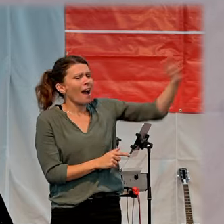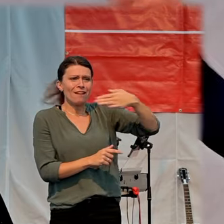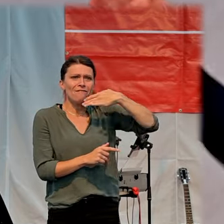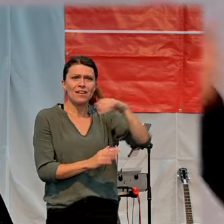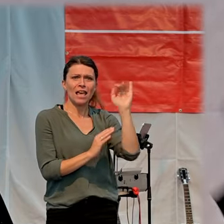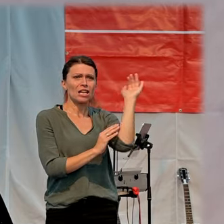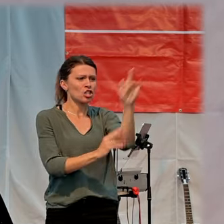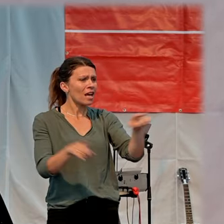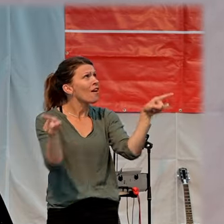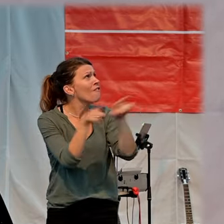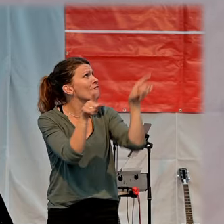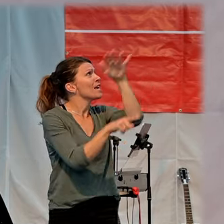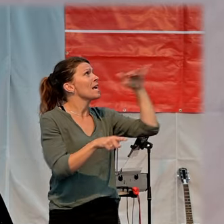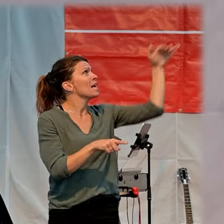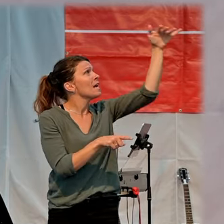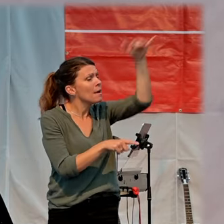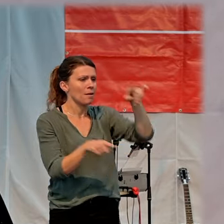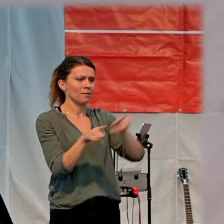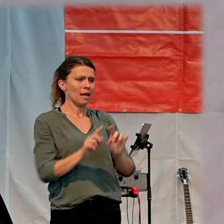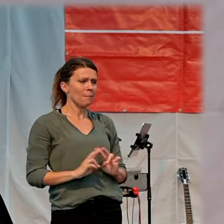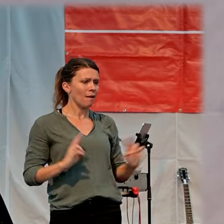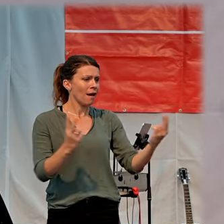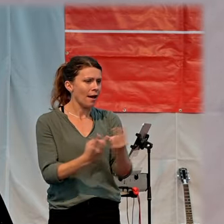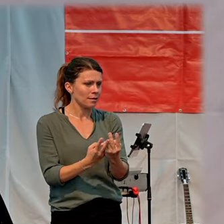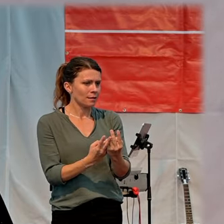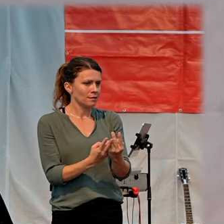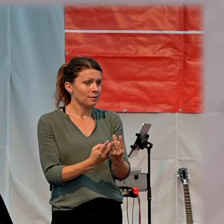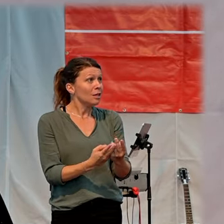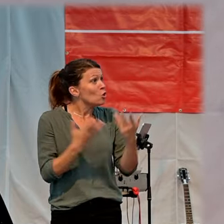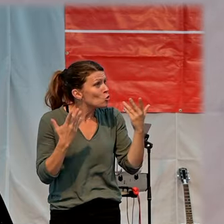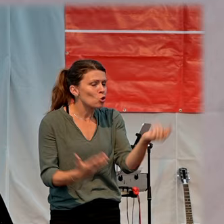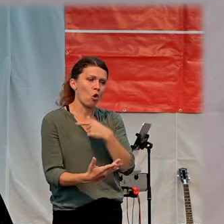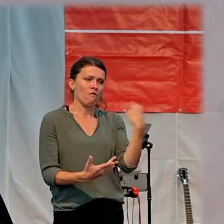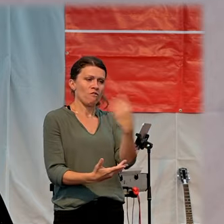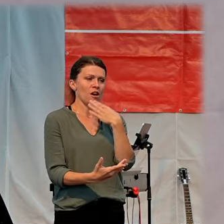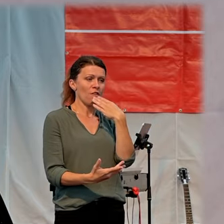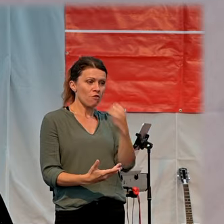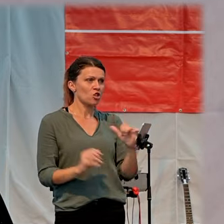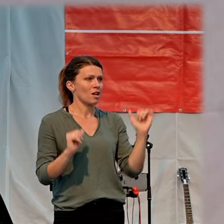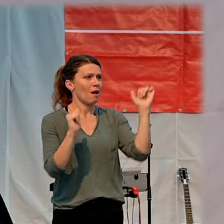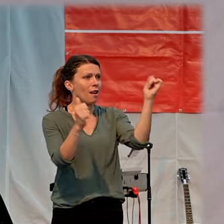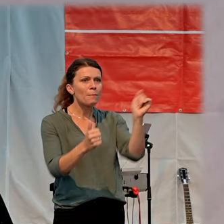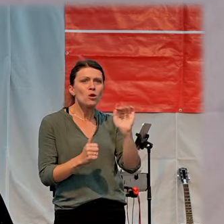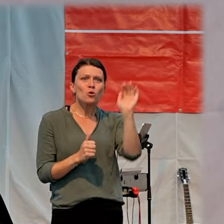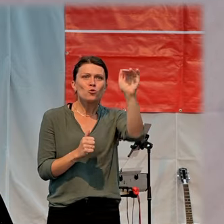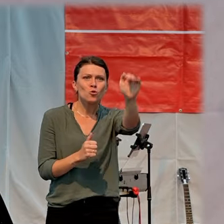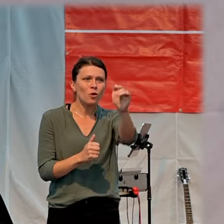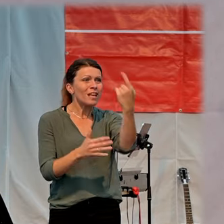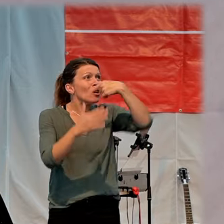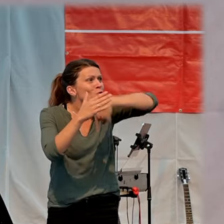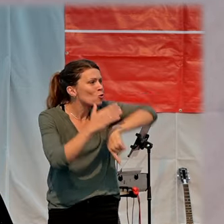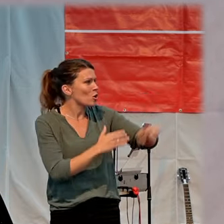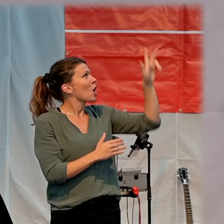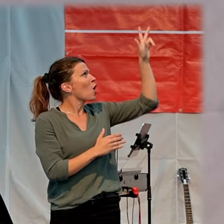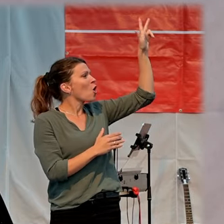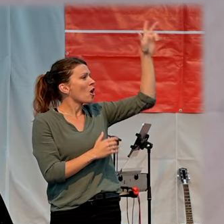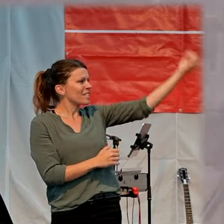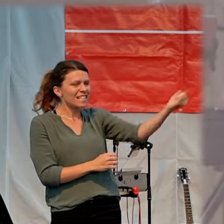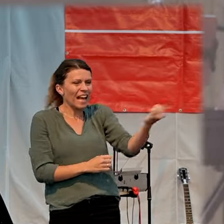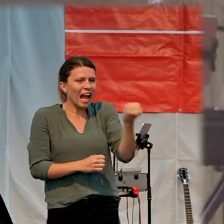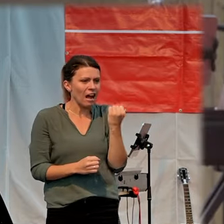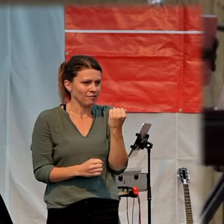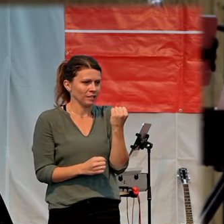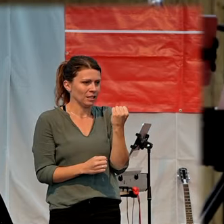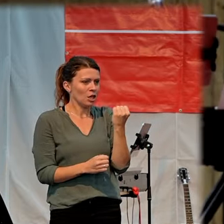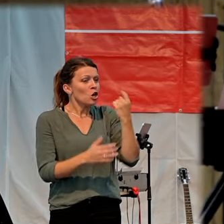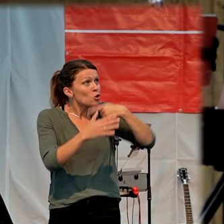wie im Himmel, so auf Erden. Wir wollen Gemeinde der Zukunft sein, Gemeinde in der Kraft des Heiligen Geistes.